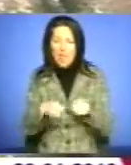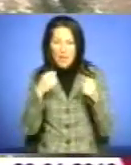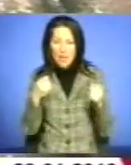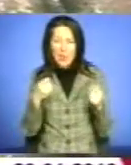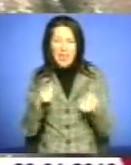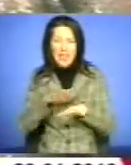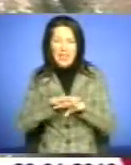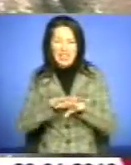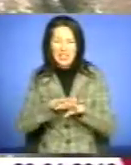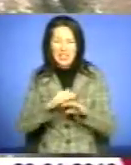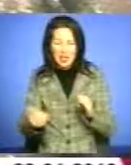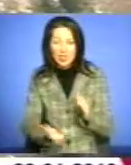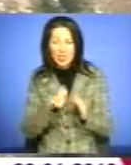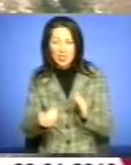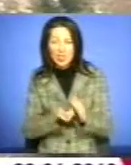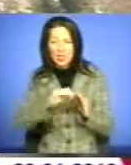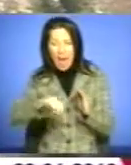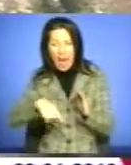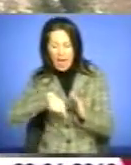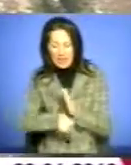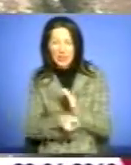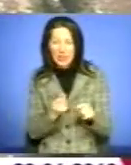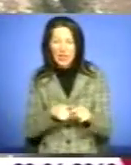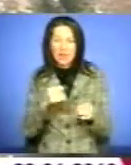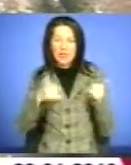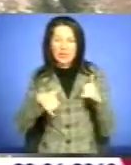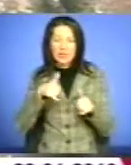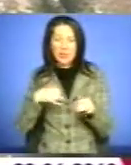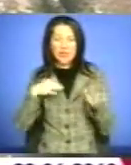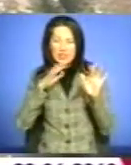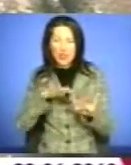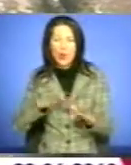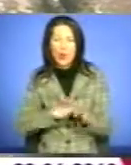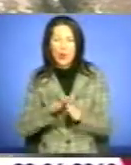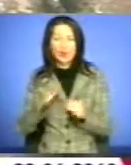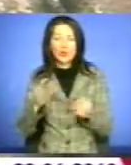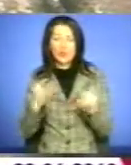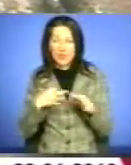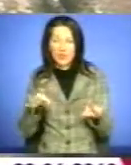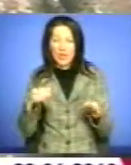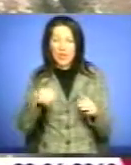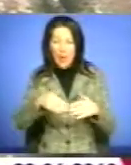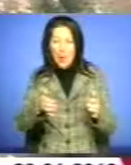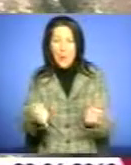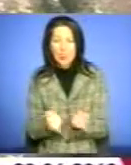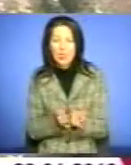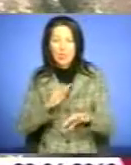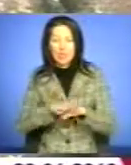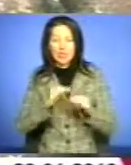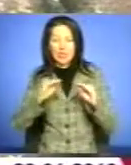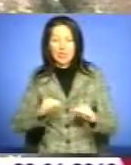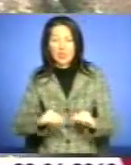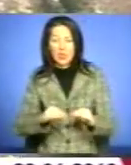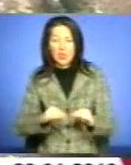вичищається повністю глибина, яка засипана снігом, повністю звільняється прохід, решітка закривається, і